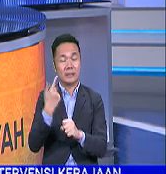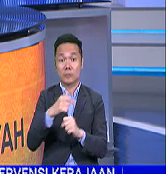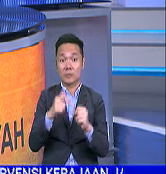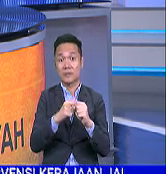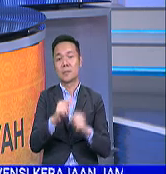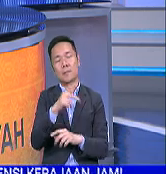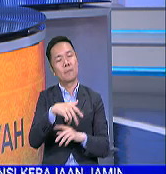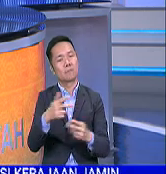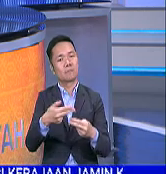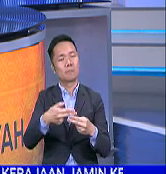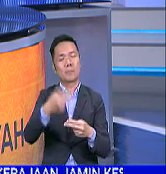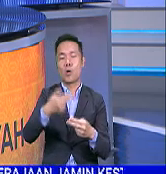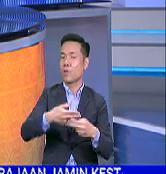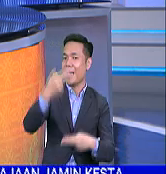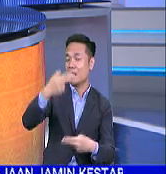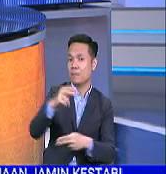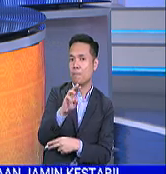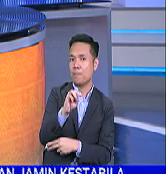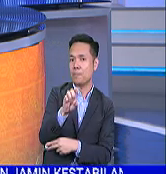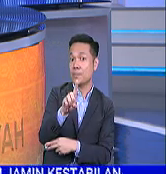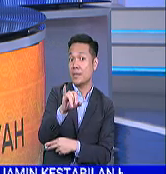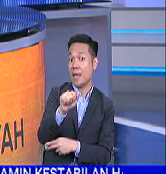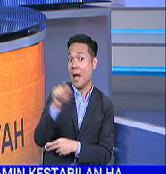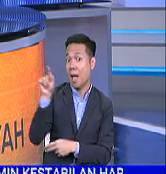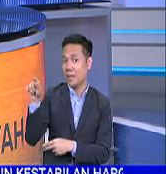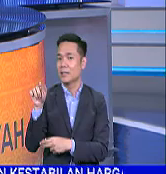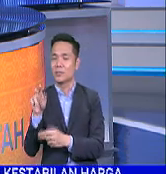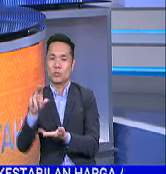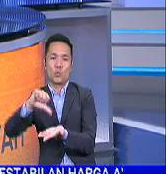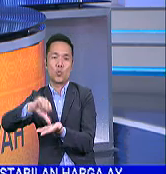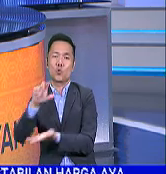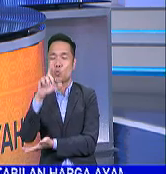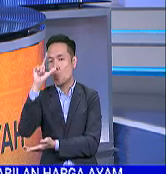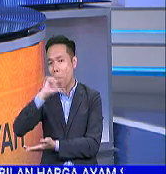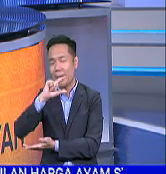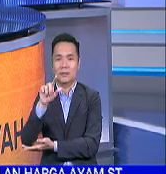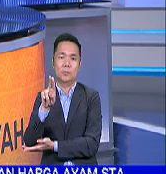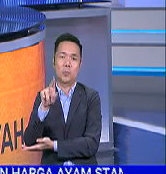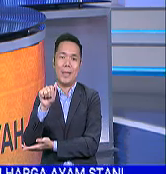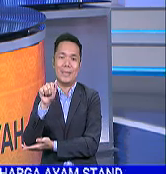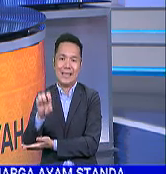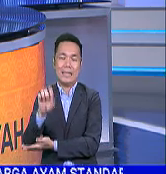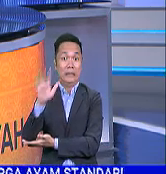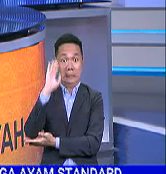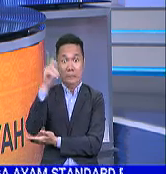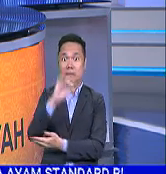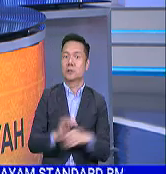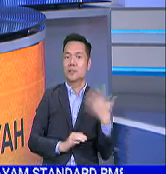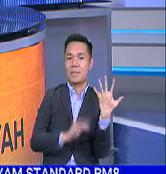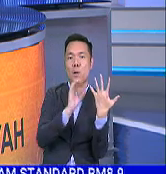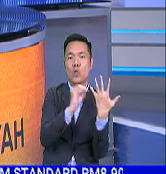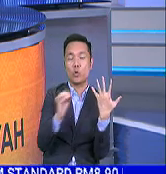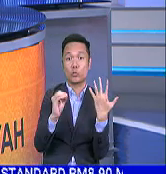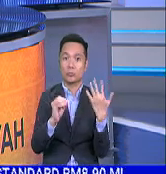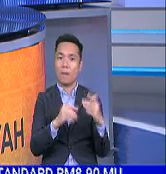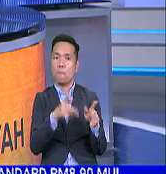menara Hotel Media One yang akan diadakan di Dubai, UAE Sabtu ini. Larian berkenaan turut mendapat penyertaan lebih 500